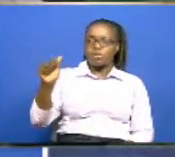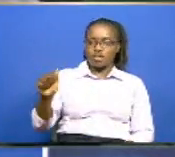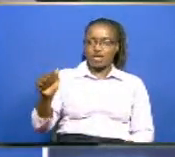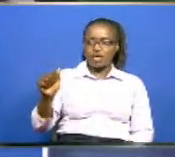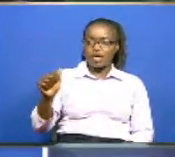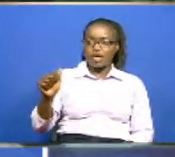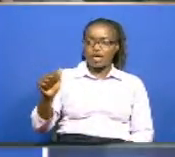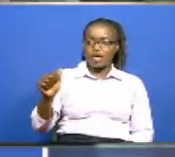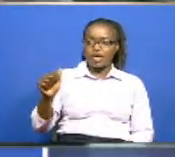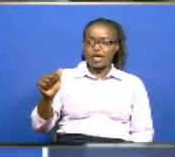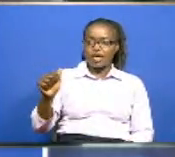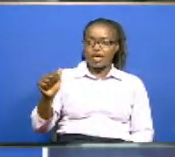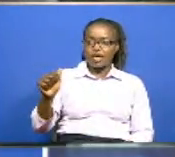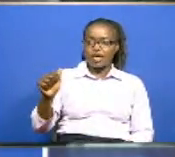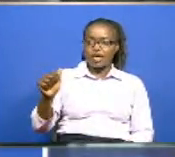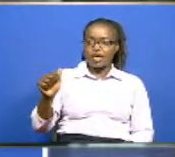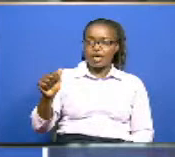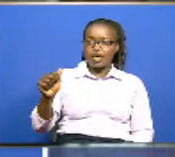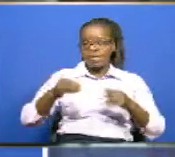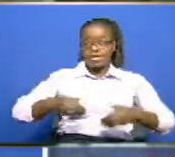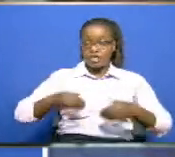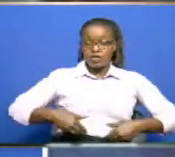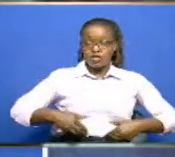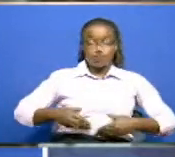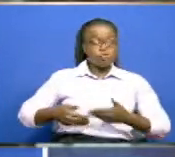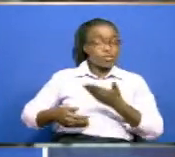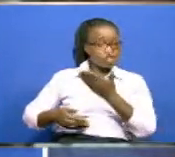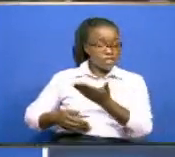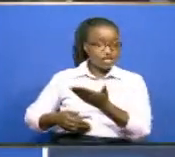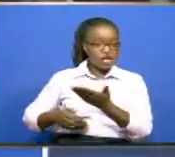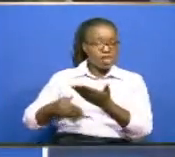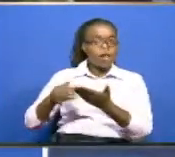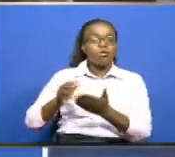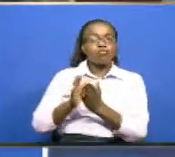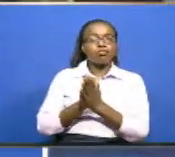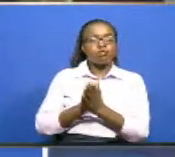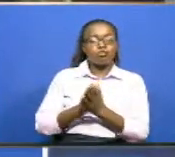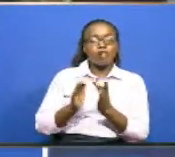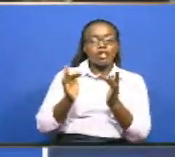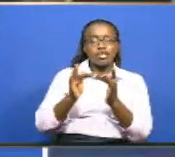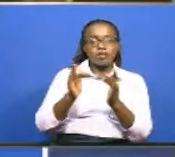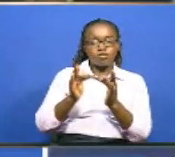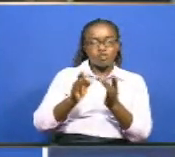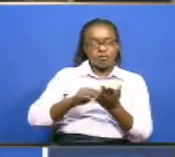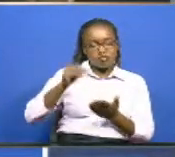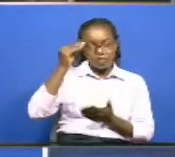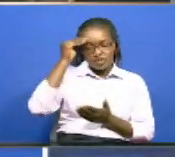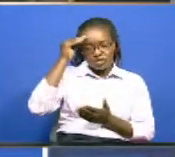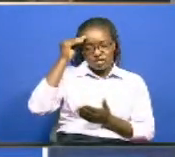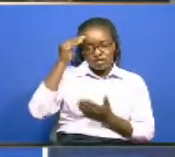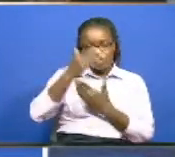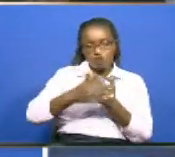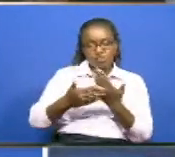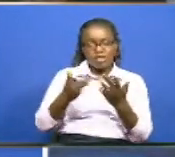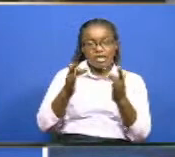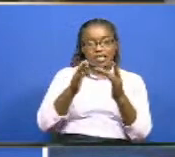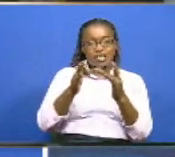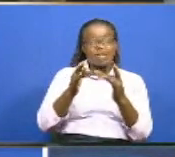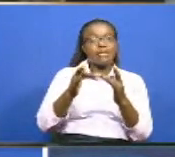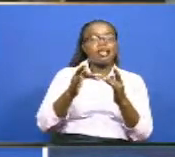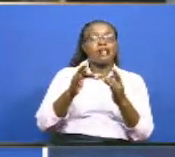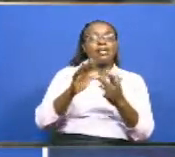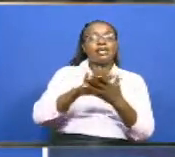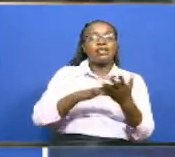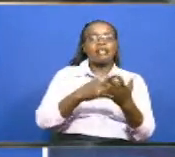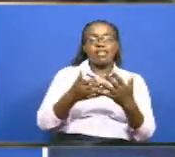kuwawezesha zaidi ya vijana 300 katika taasisi hiyo kupata masomo ya kidijitali. Kompyuta hizo ambazo zina mtandao wa interneti